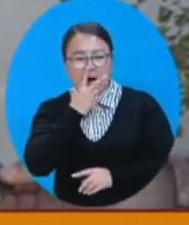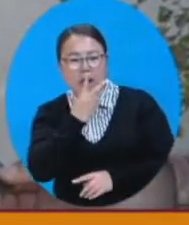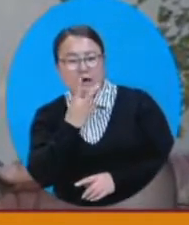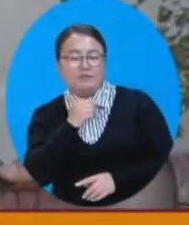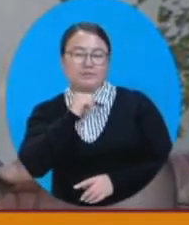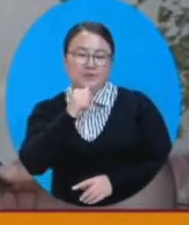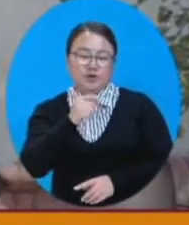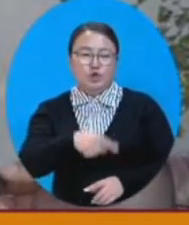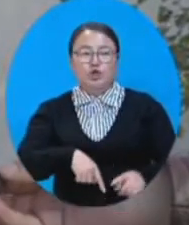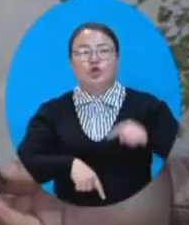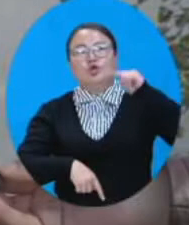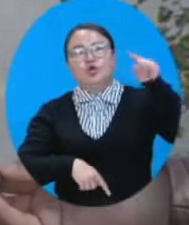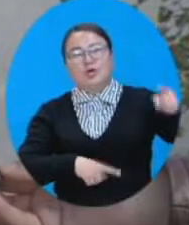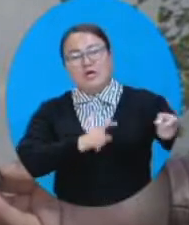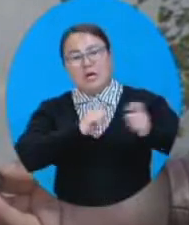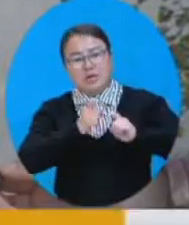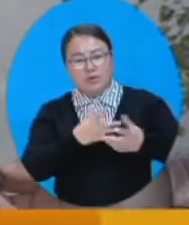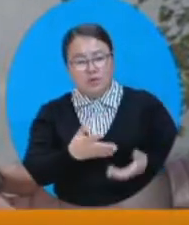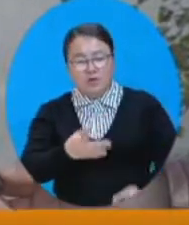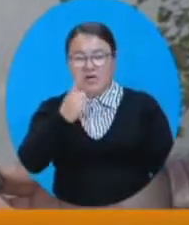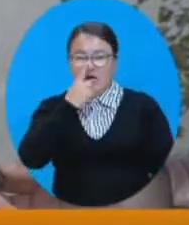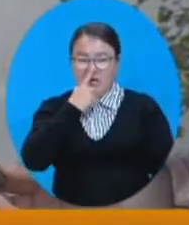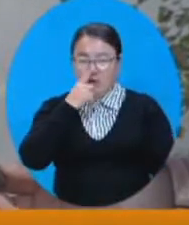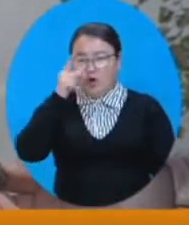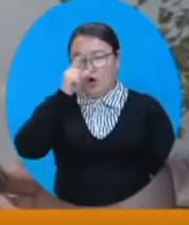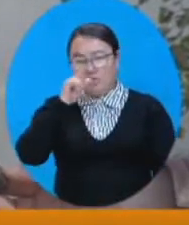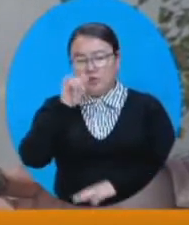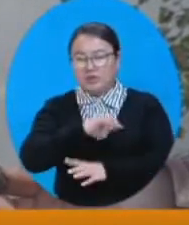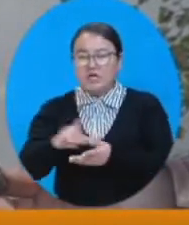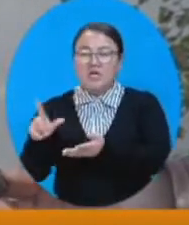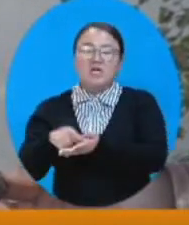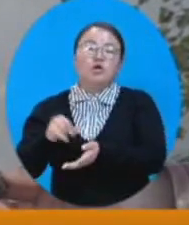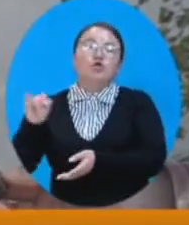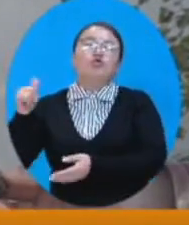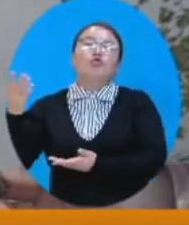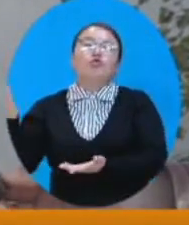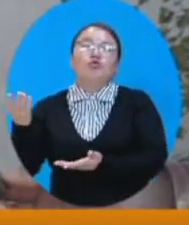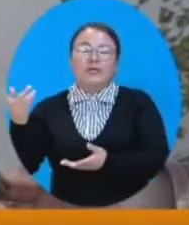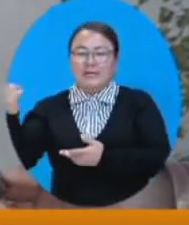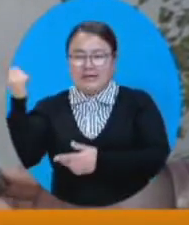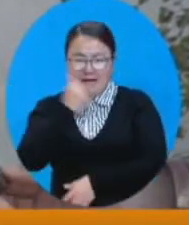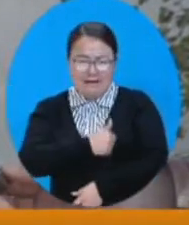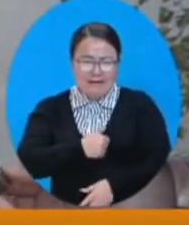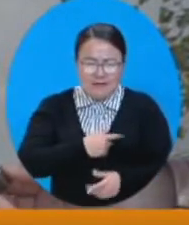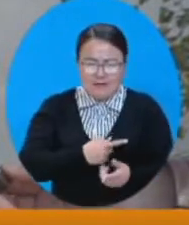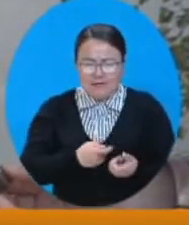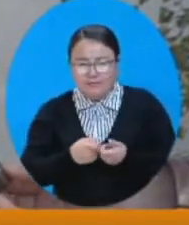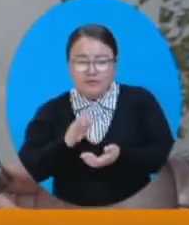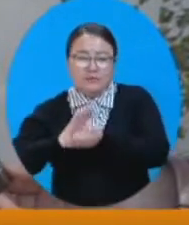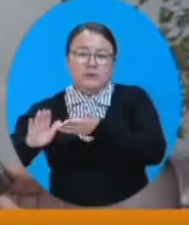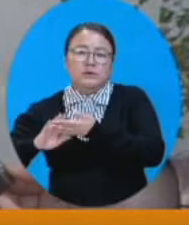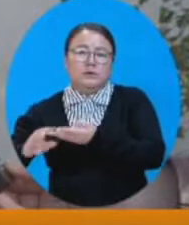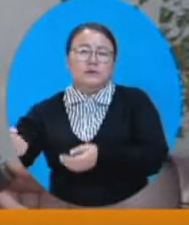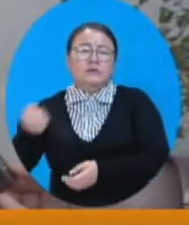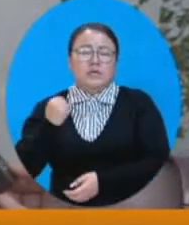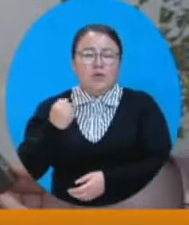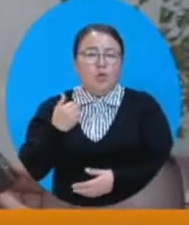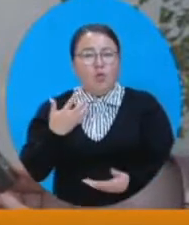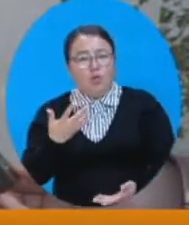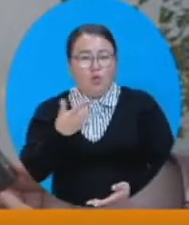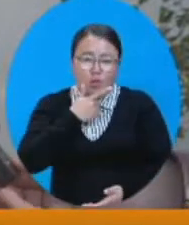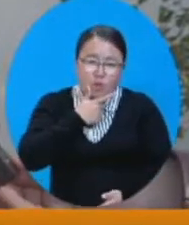илүүтэйгээр нөгөө харилцагч тал буюу Хятад Оросын талын хэрэглээ тэрэнд одоо ангалттай хэмжээний нийлүүлтийг хийж чадах хэсэг дээр